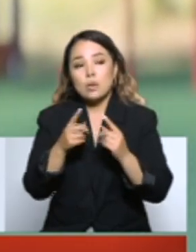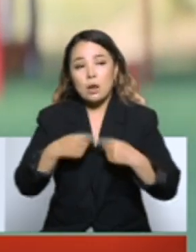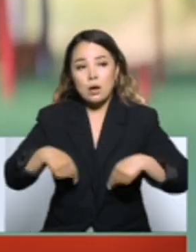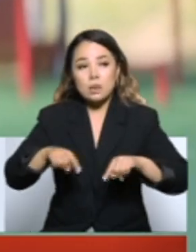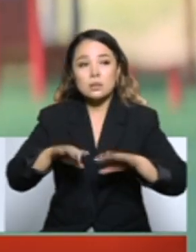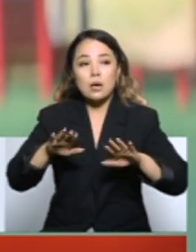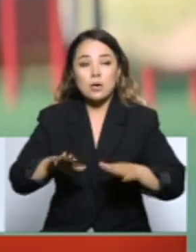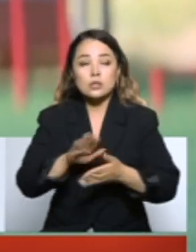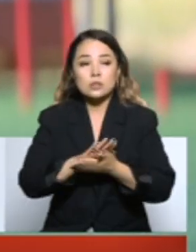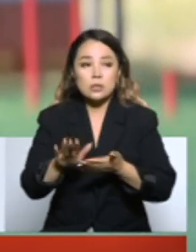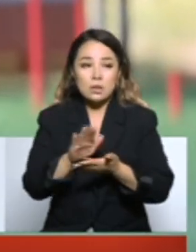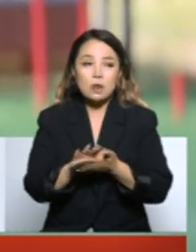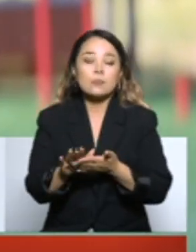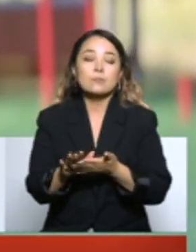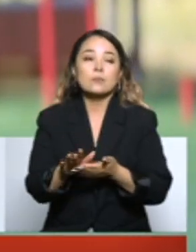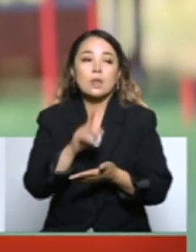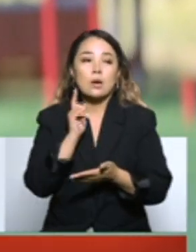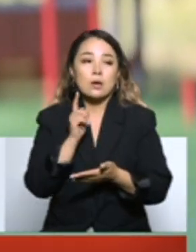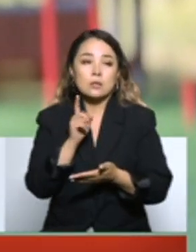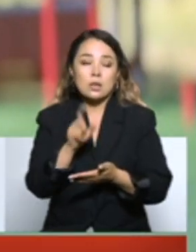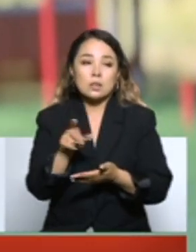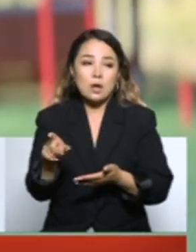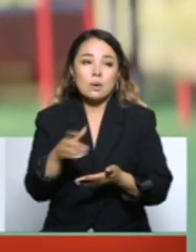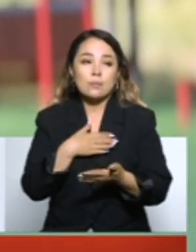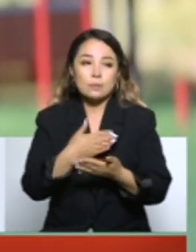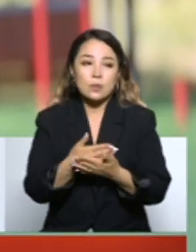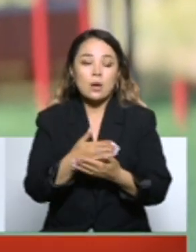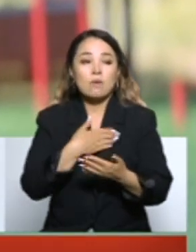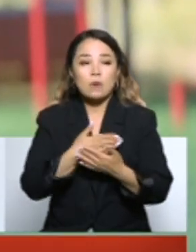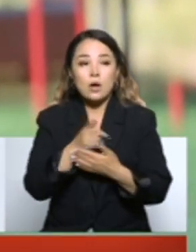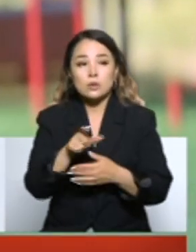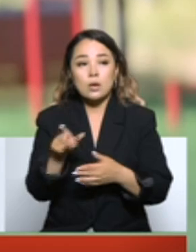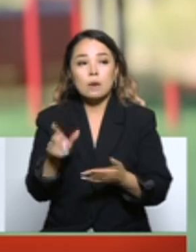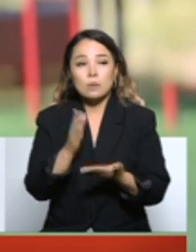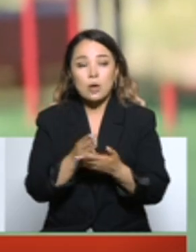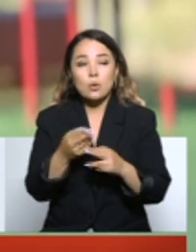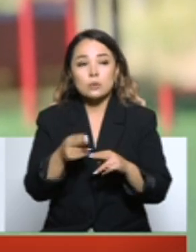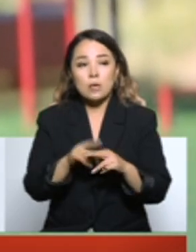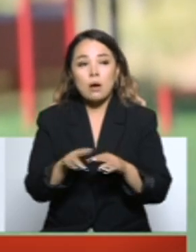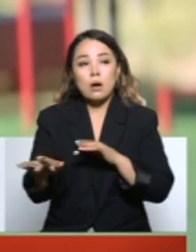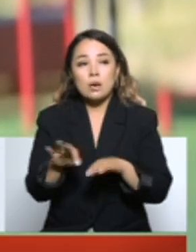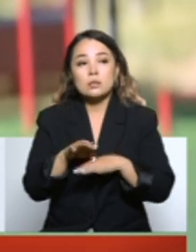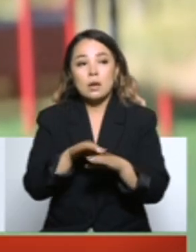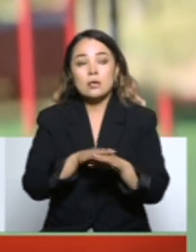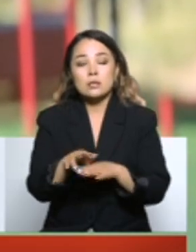жинауға ауылдың жастар ресурстық орталығы бар, және волонтерлары бар. Сонымен қатар акция